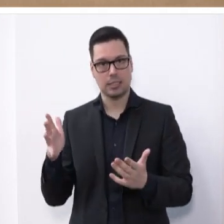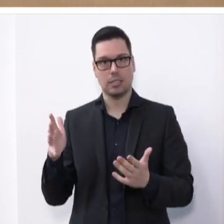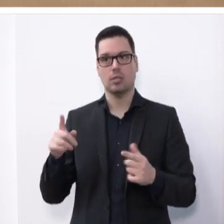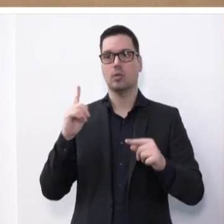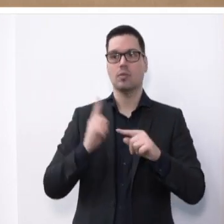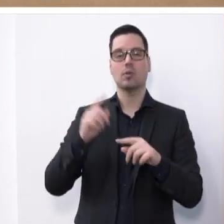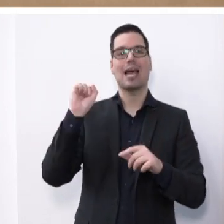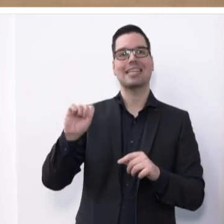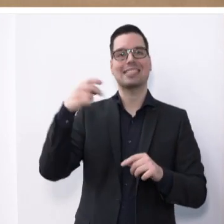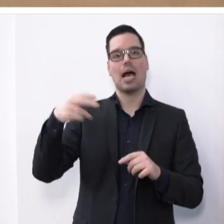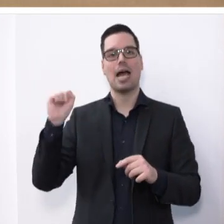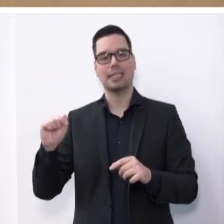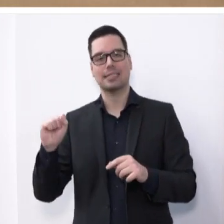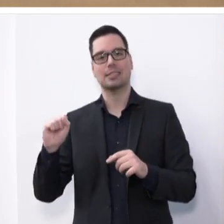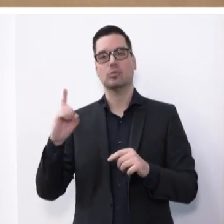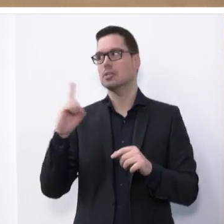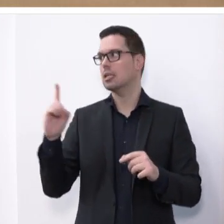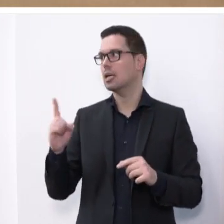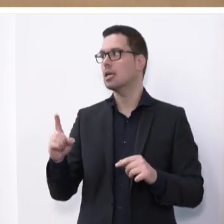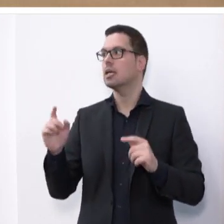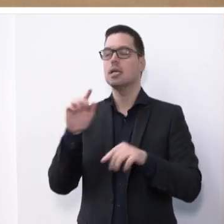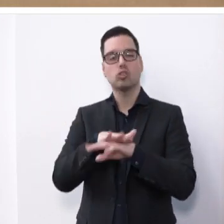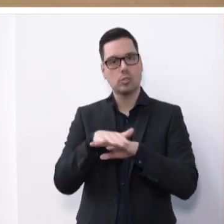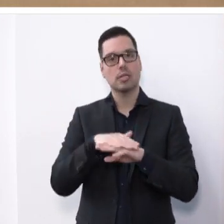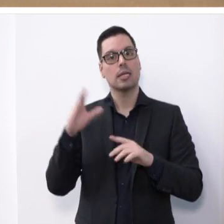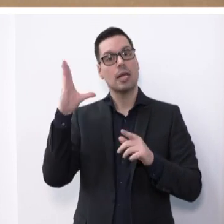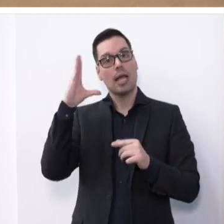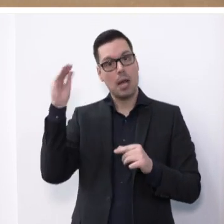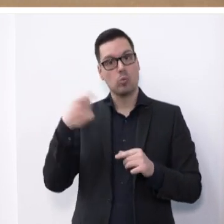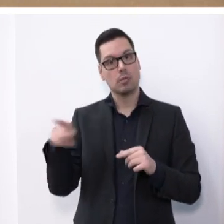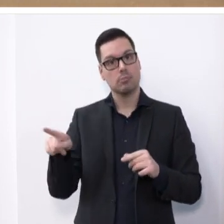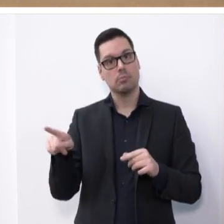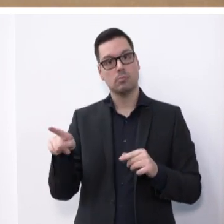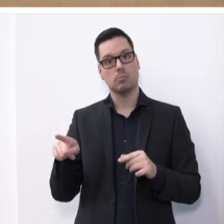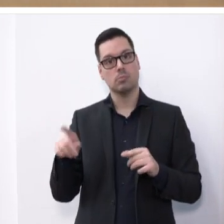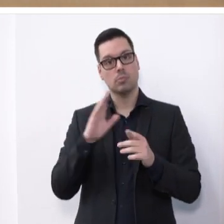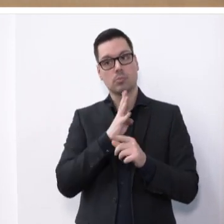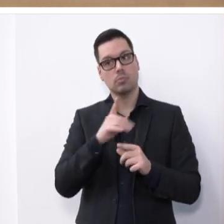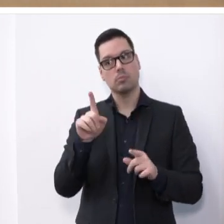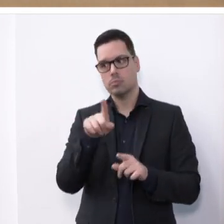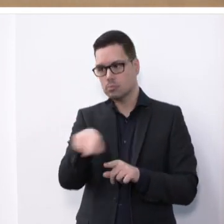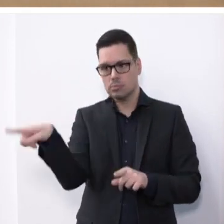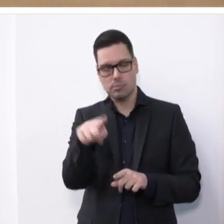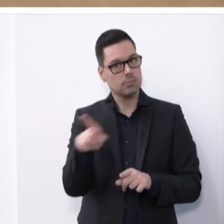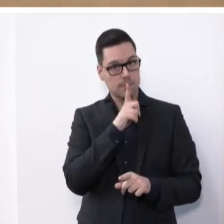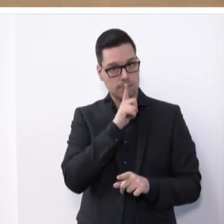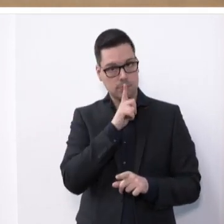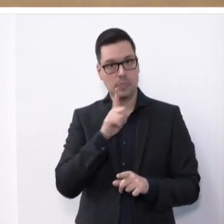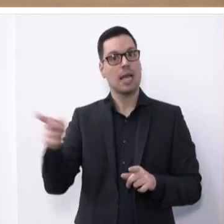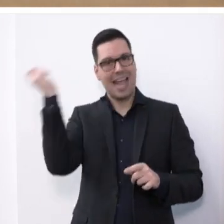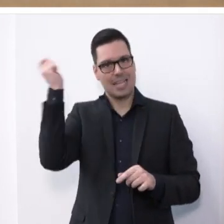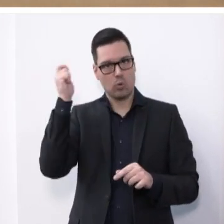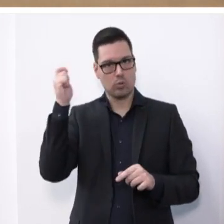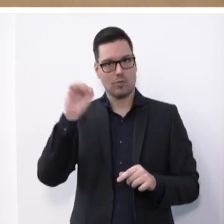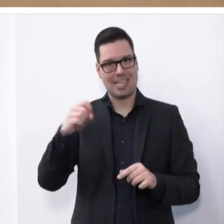der SAS von Dinger und von das wor ordn speicher ich erinnere sie an die Worte aus dem Wirtschaftsausschuss